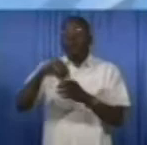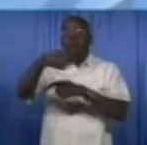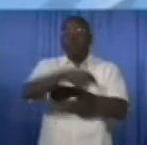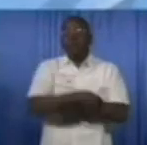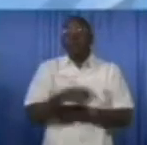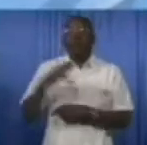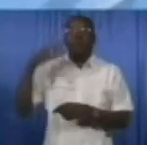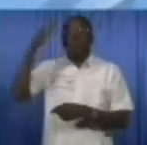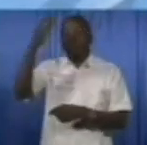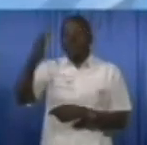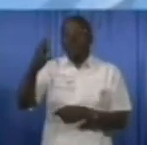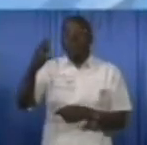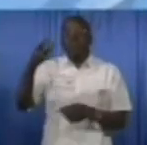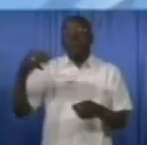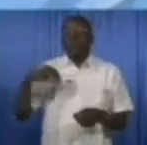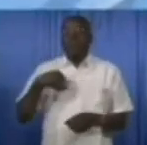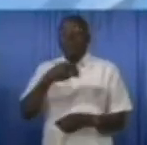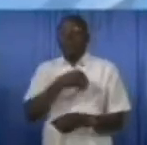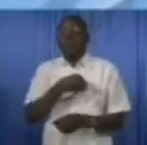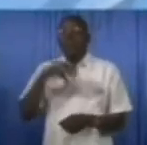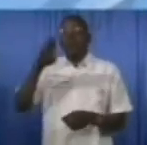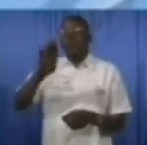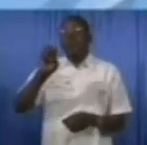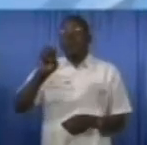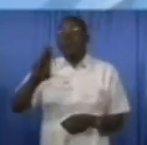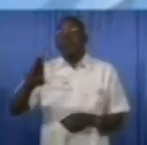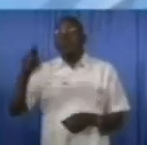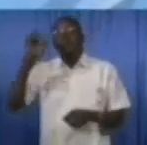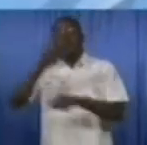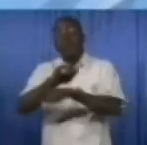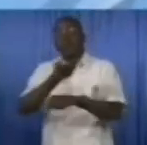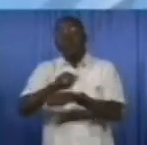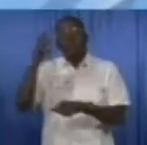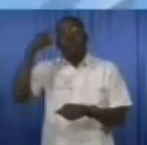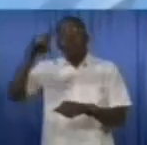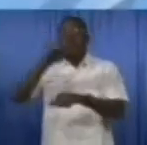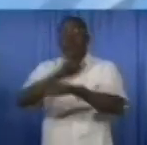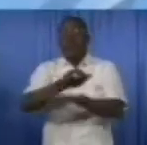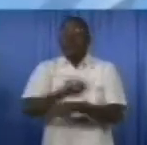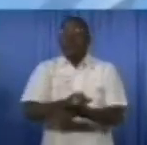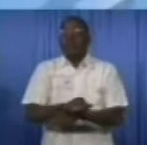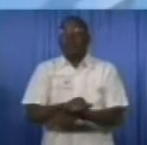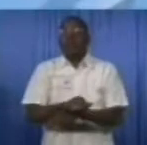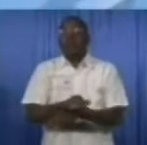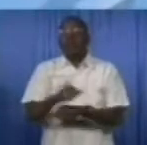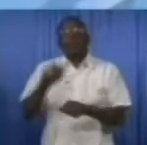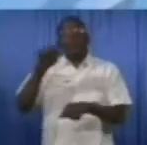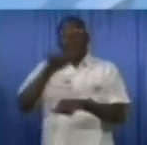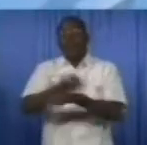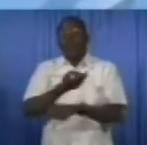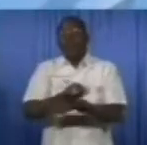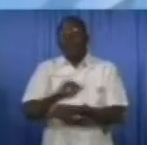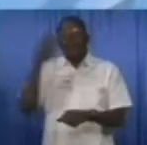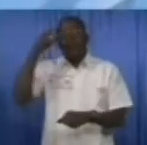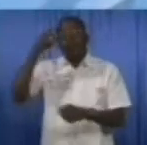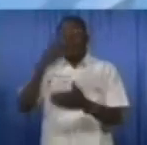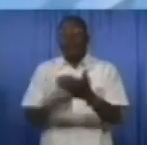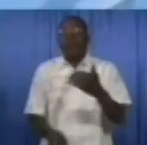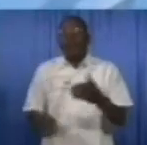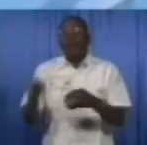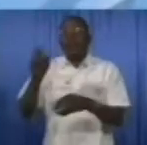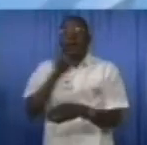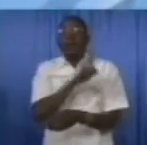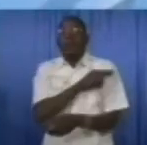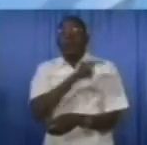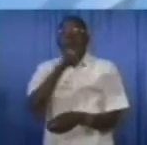a donc réuni ses membres à la Bourse de travail hier pour une séance de travail. Séance de travail à laquelle Nathalie Kaoré